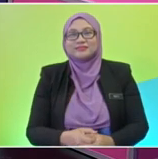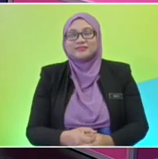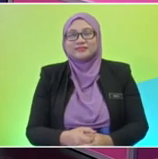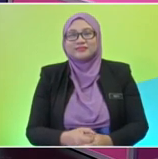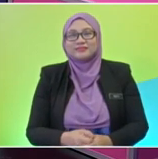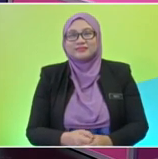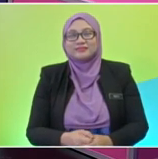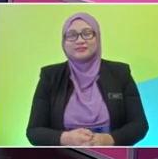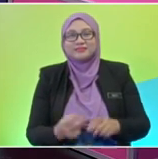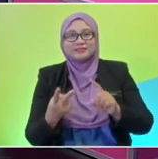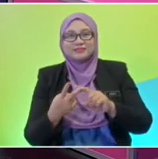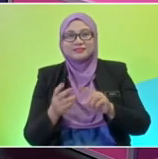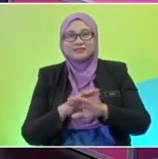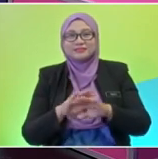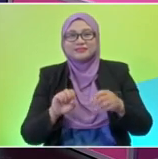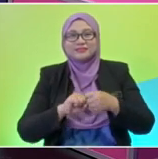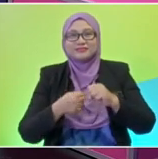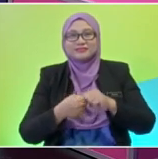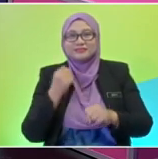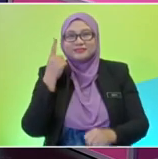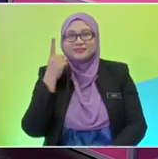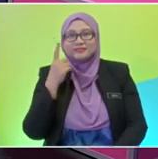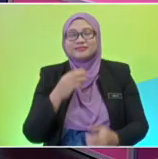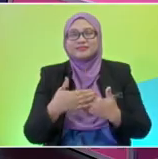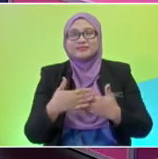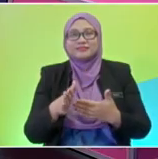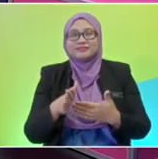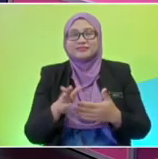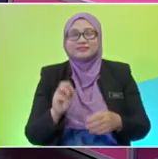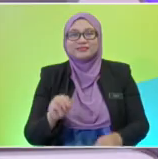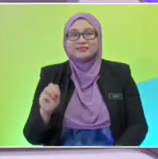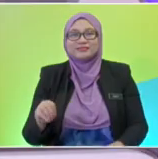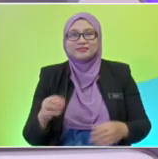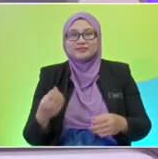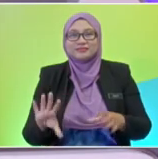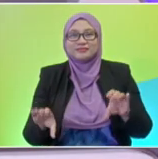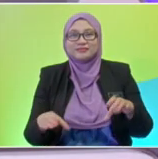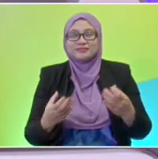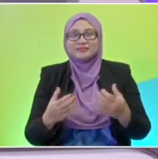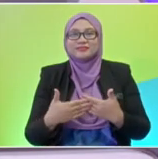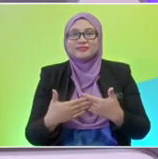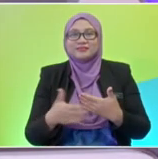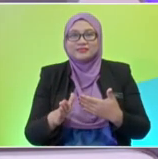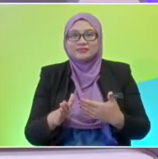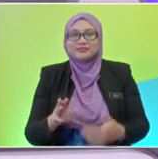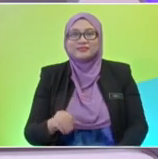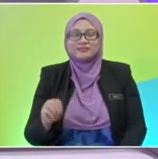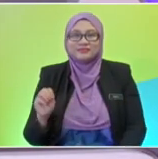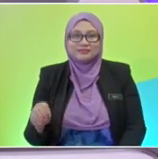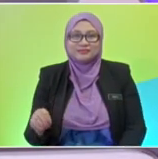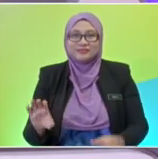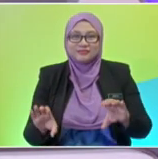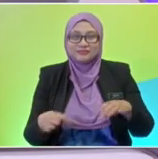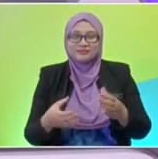perselisihan paham Oke selepas murid anda buat Oke murid kena gunakan penebal lubang buat lubang